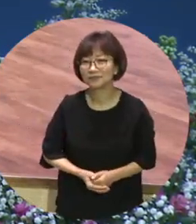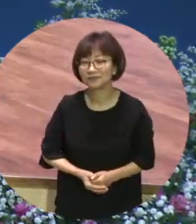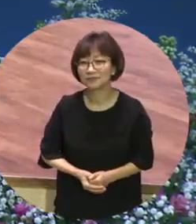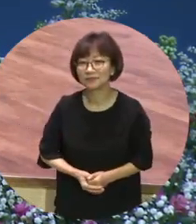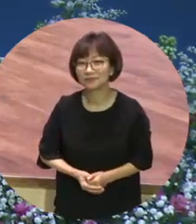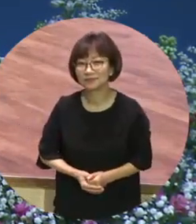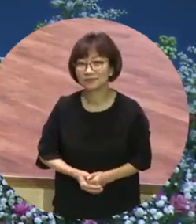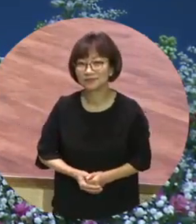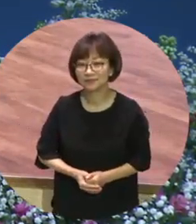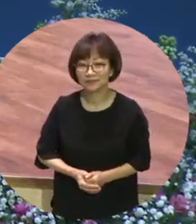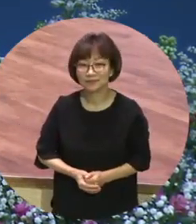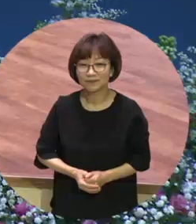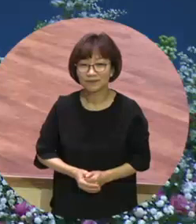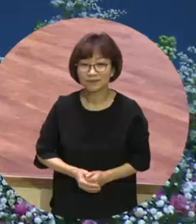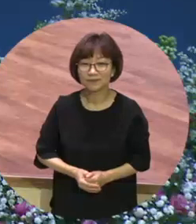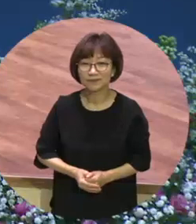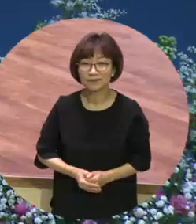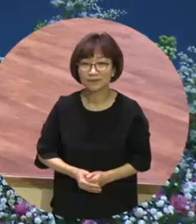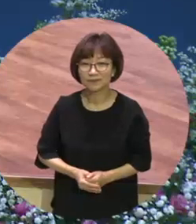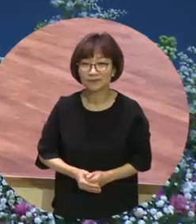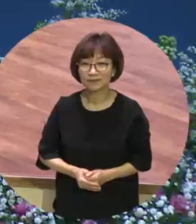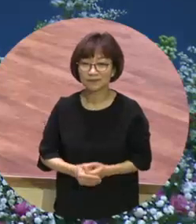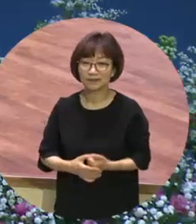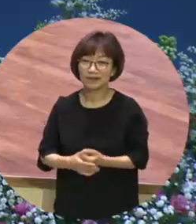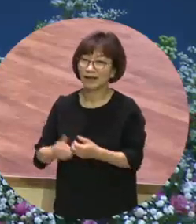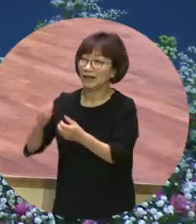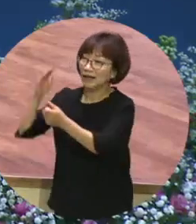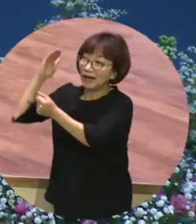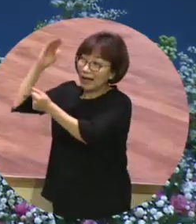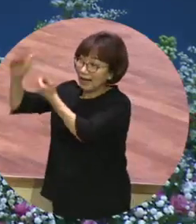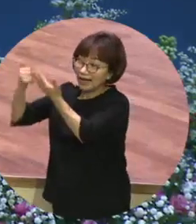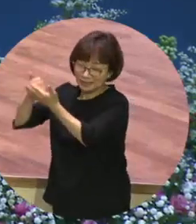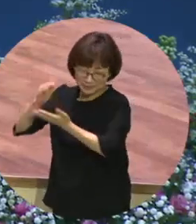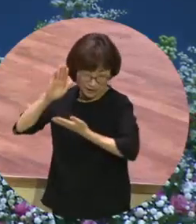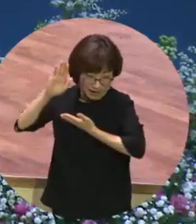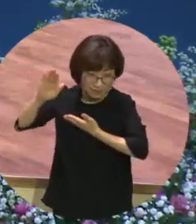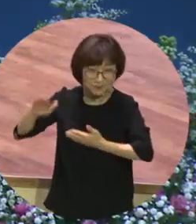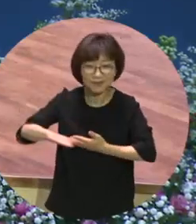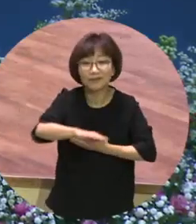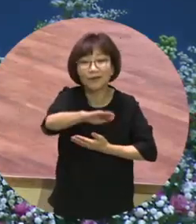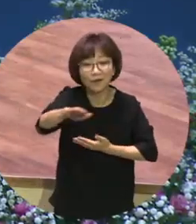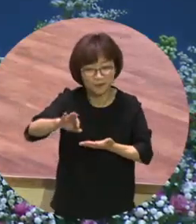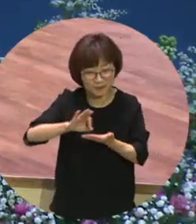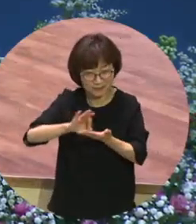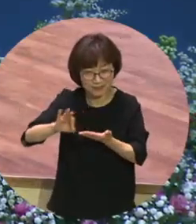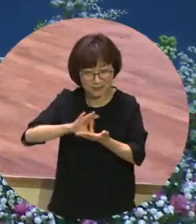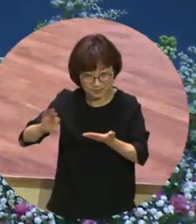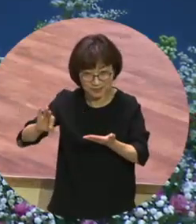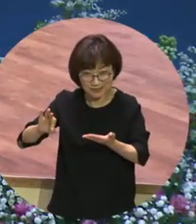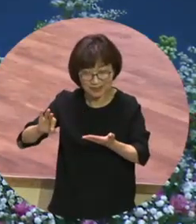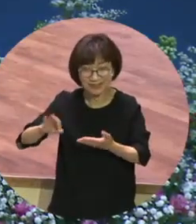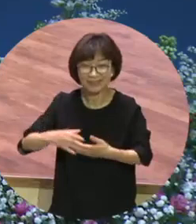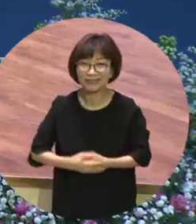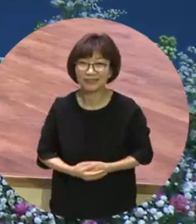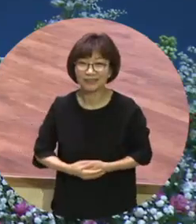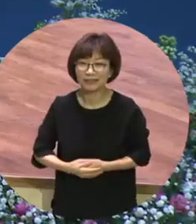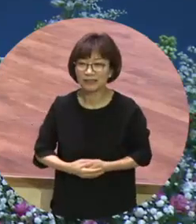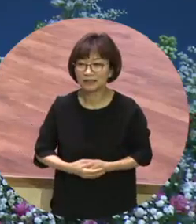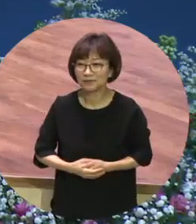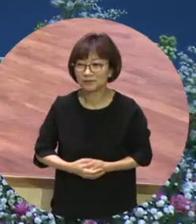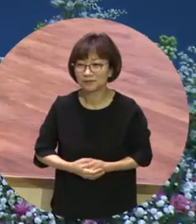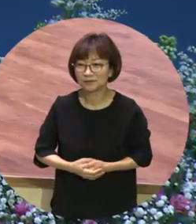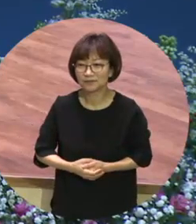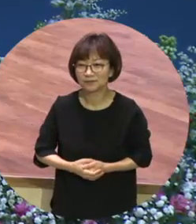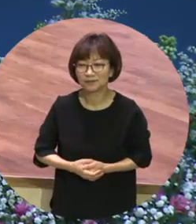이제 기다려보세요. 하나님 어떻게 여러분을 사용하시고 역사하는가를 보게 될 거예요. 우리 아무것도 없는